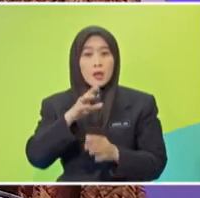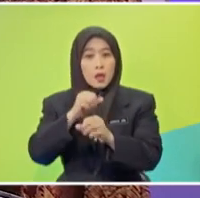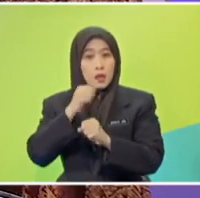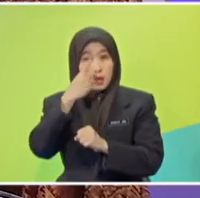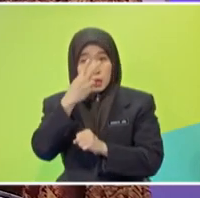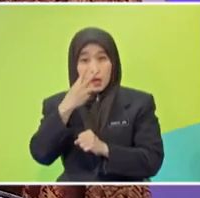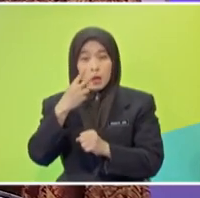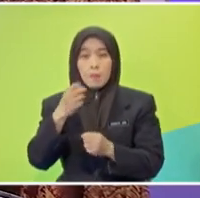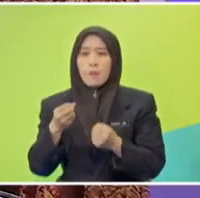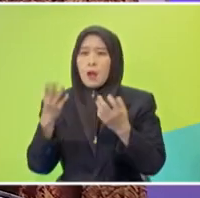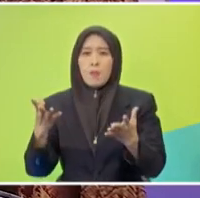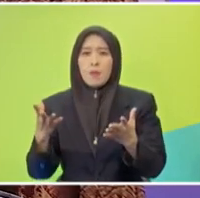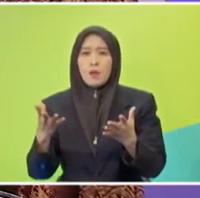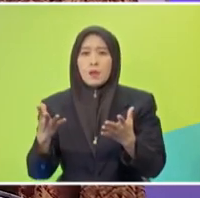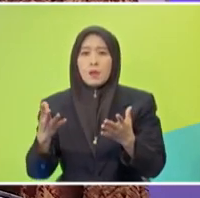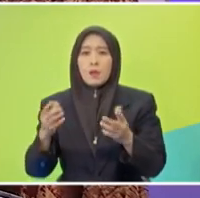perkataan yang